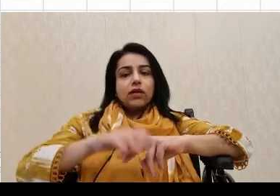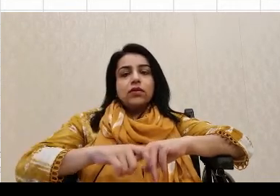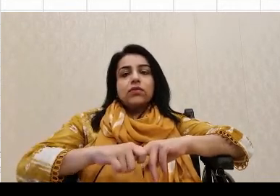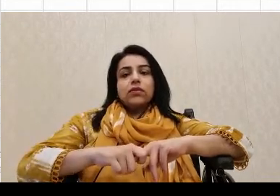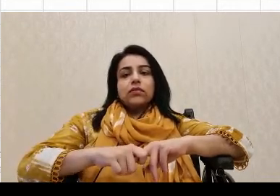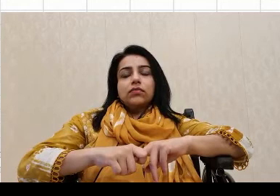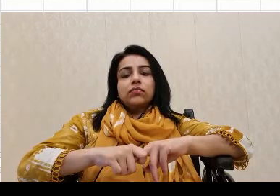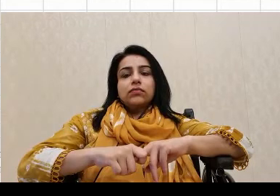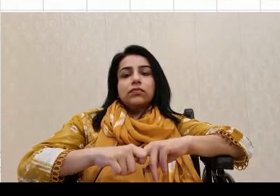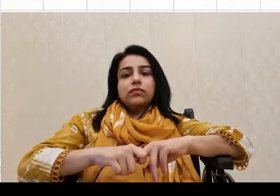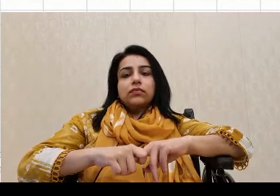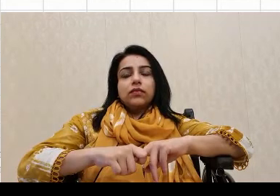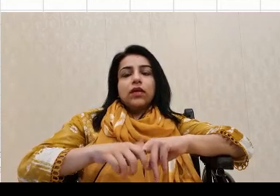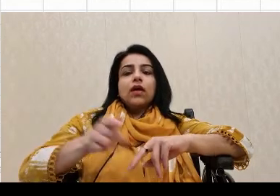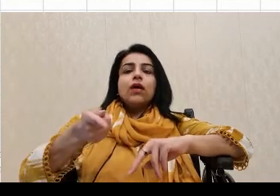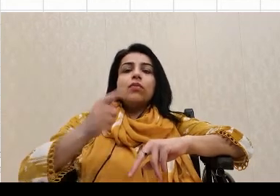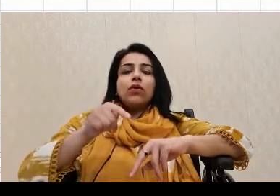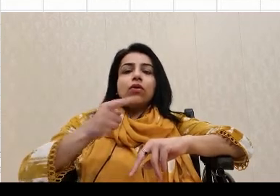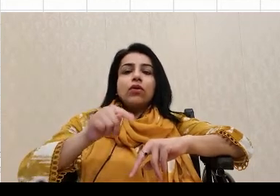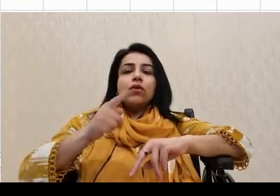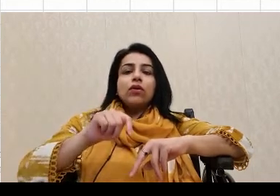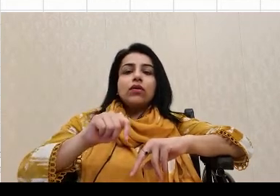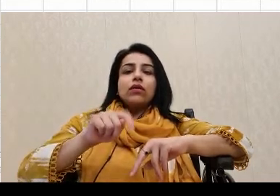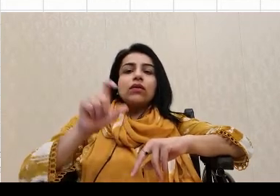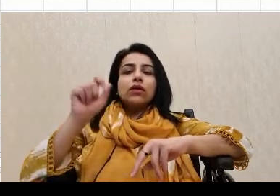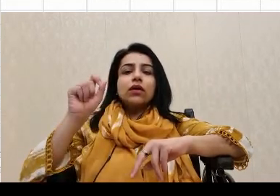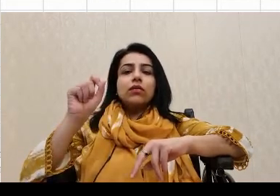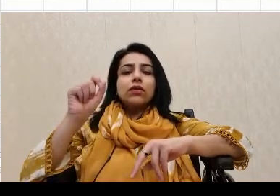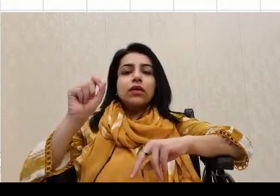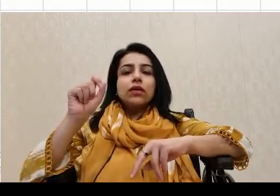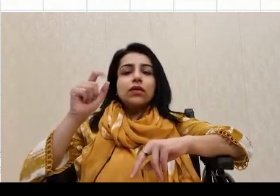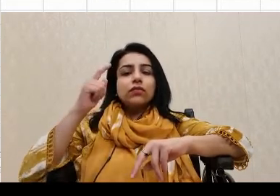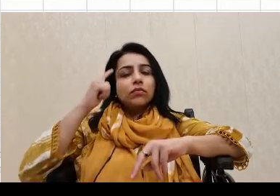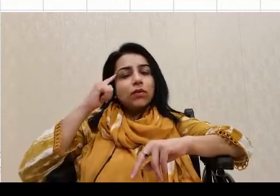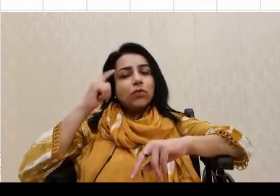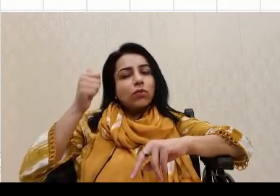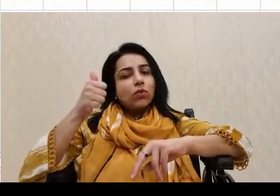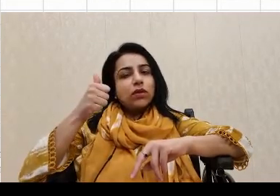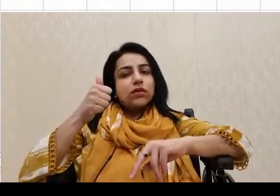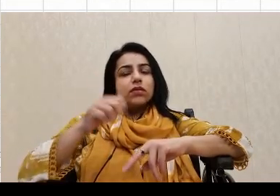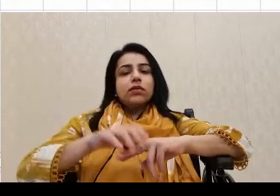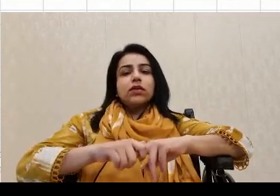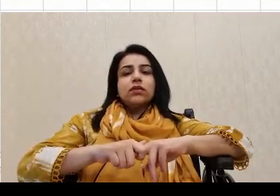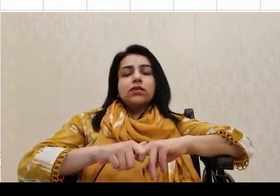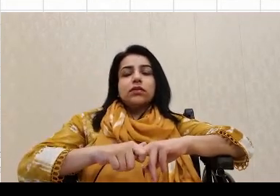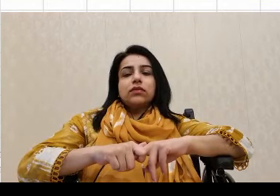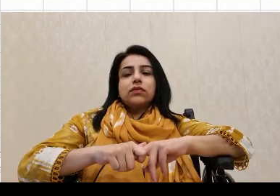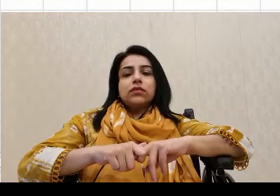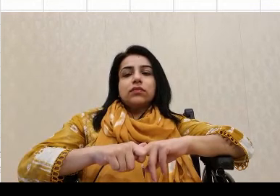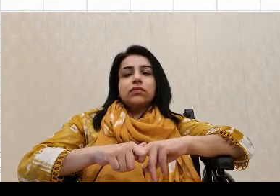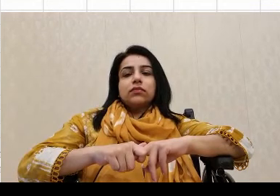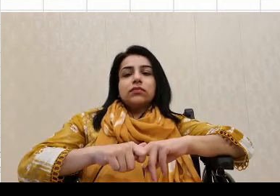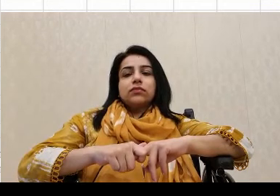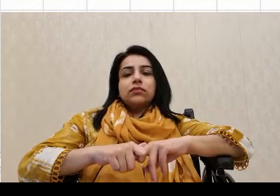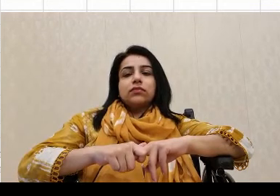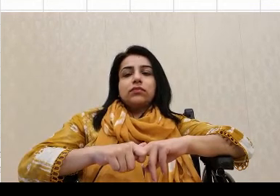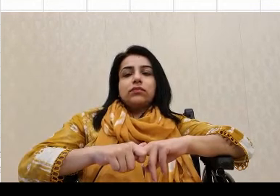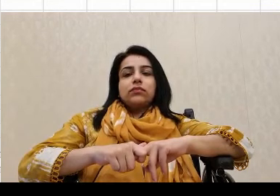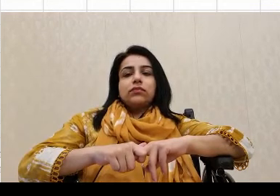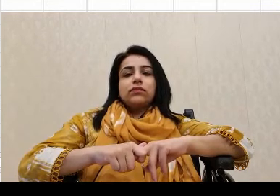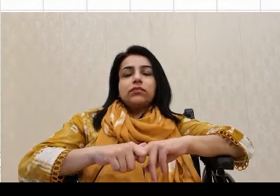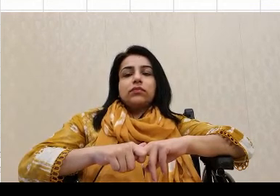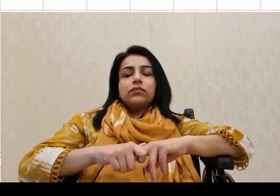एमएस एक्सेल में। उम्मीद है कि आपको यहाँ पे हम अभी इस पे काम करेंगे तो मज़ीद आपको पता चलता जाएगा, मज़ीद आप